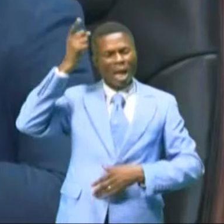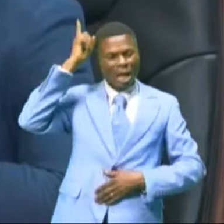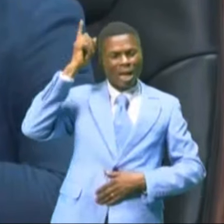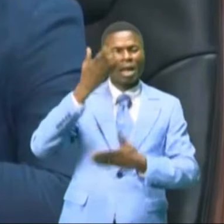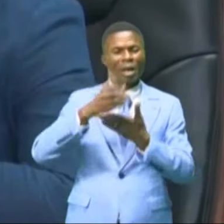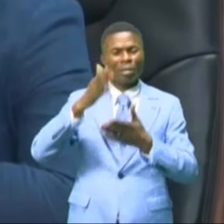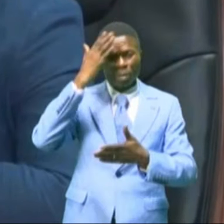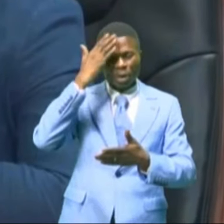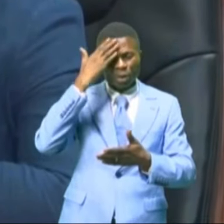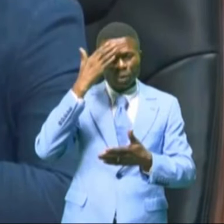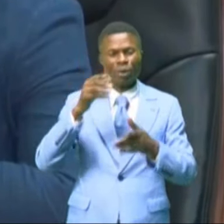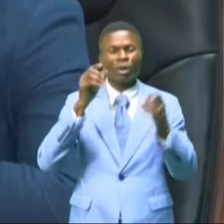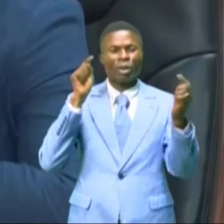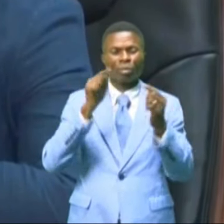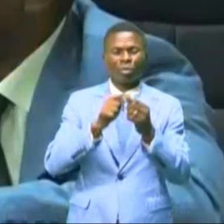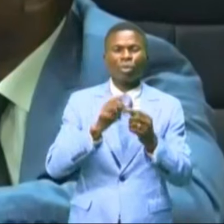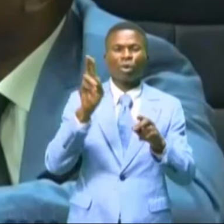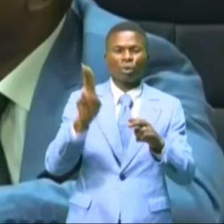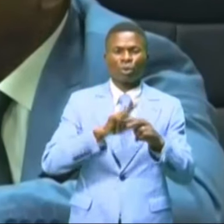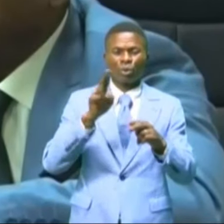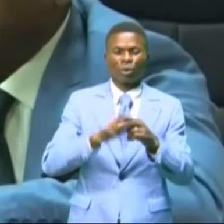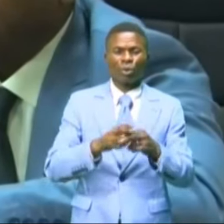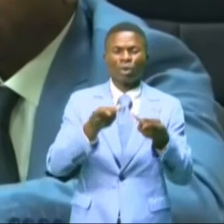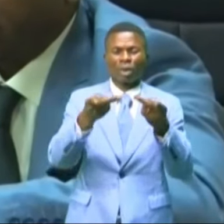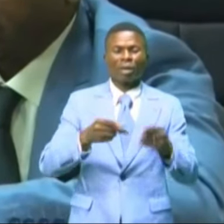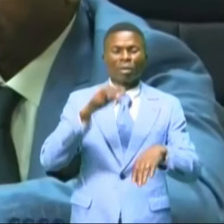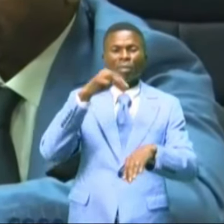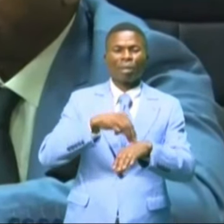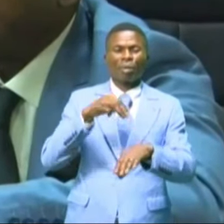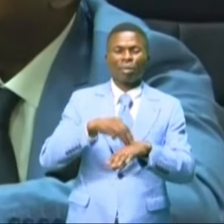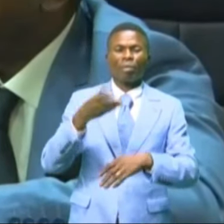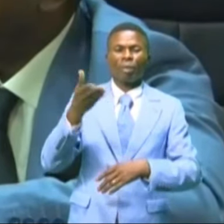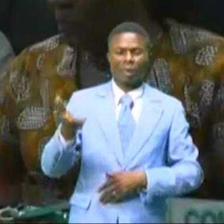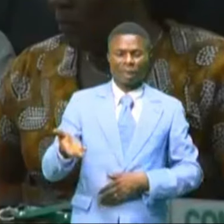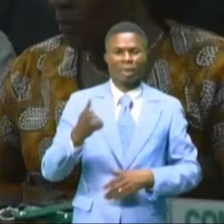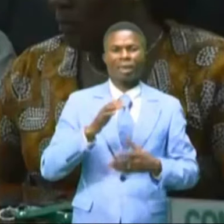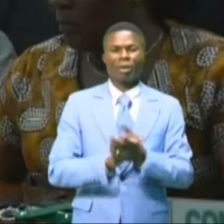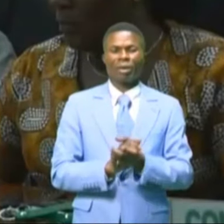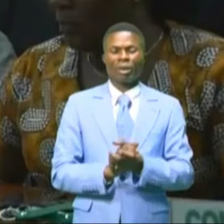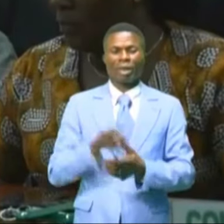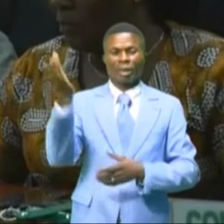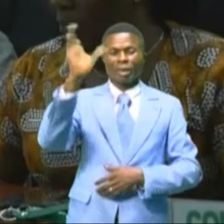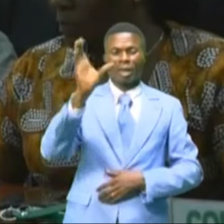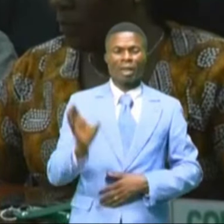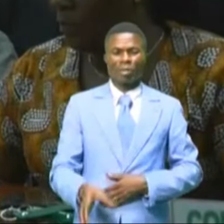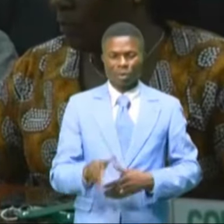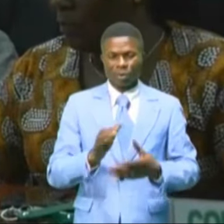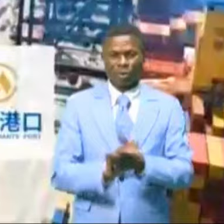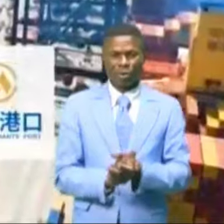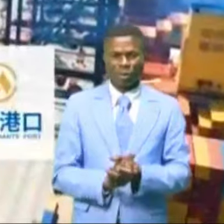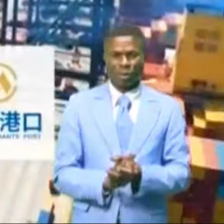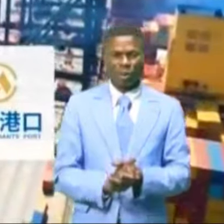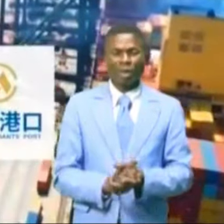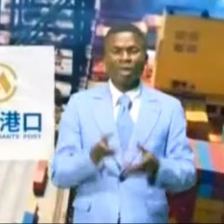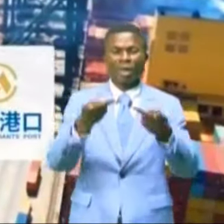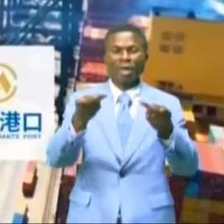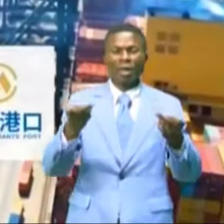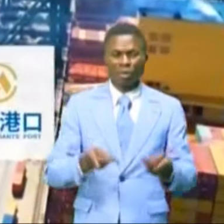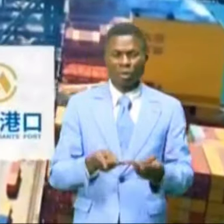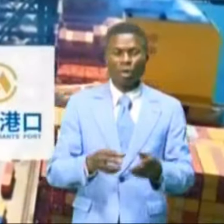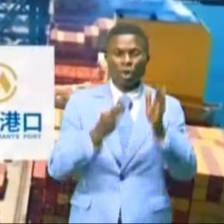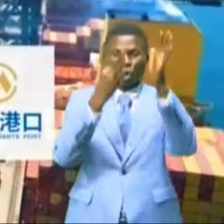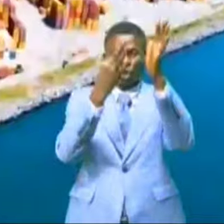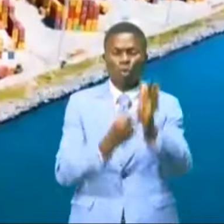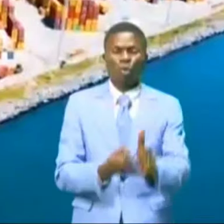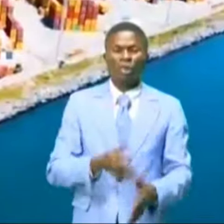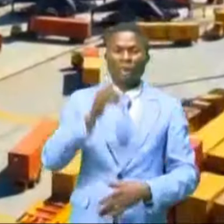ses connaissances aux usagers de ces grands pôles économiques de la ville portuaire de Matadi au Congo central. Ces groupes qui possèdent plus de 800 bateaux